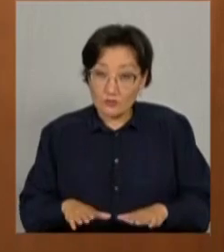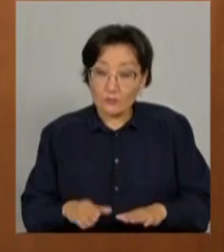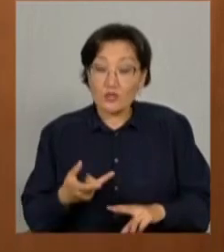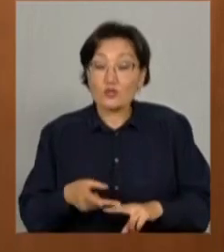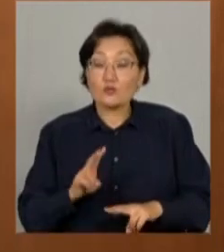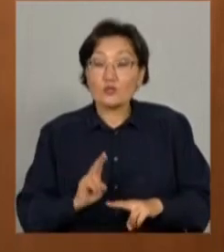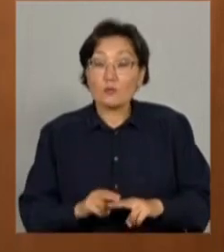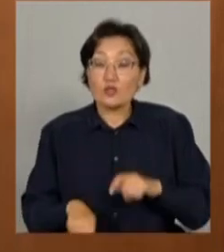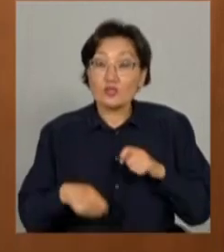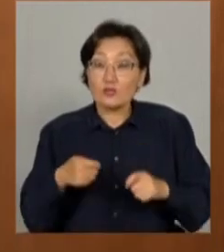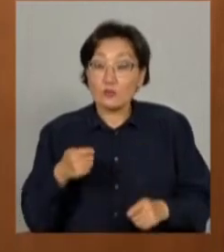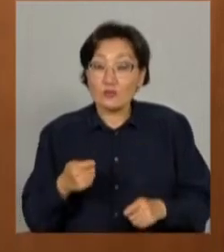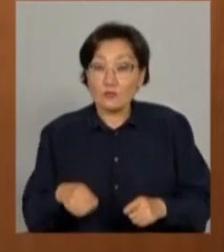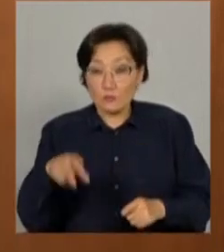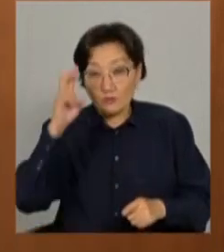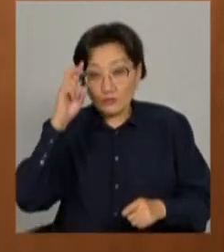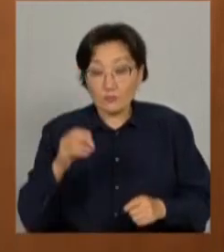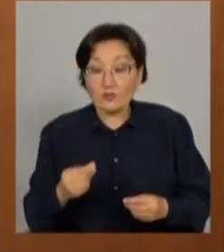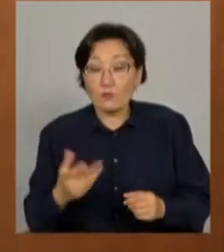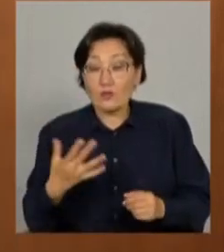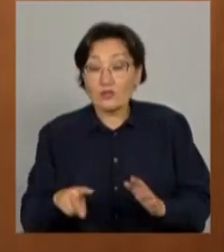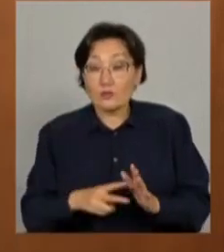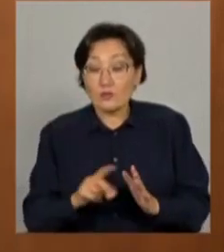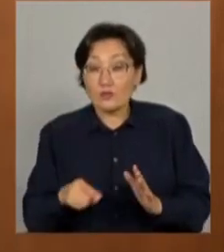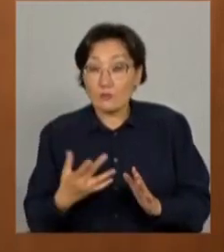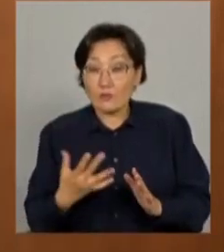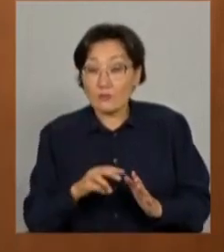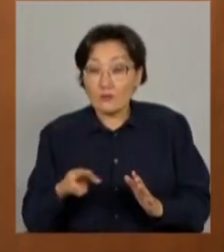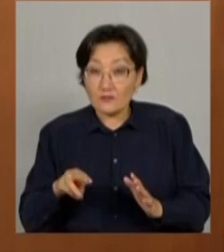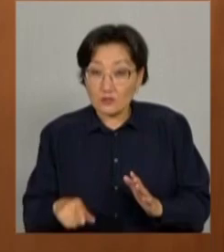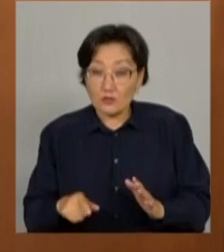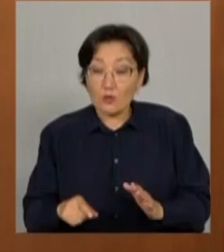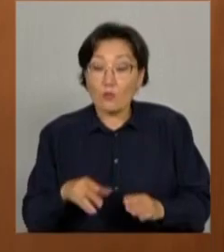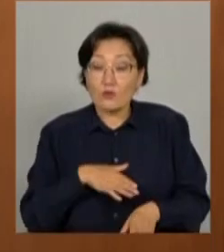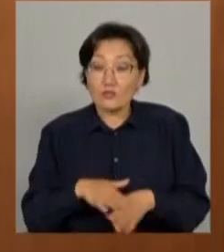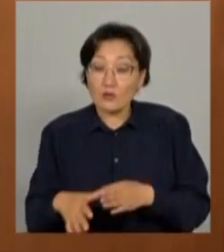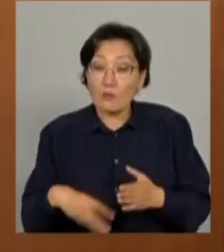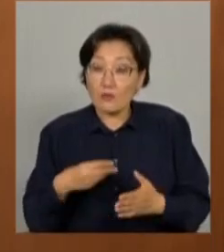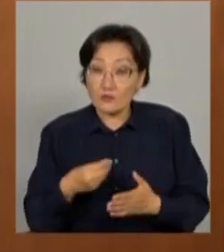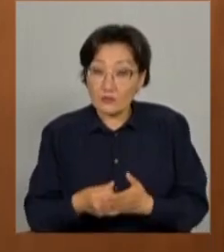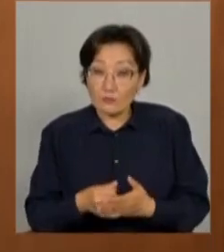этом ущерб, причиненный государству в сумме 57,5 миллионов тенге, полностью погашен осужденным.